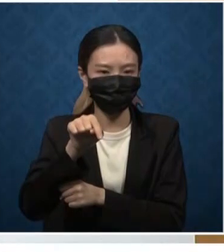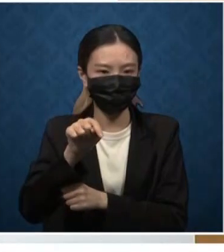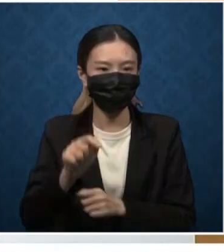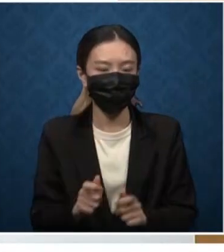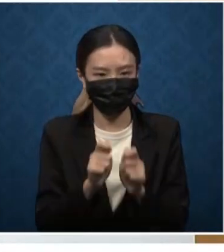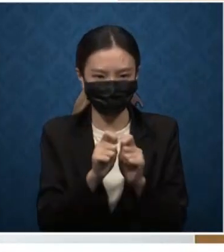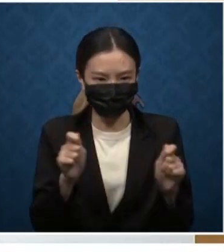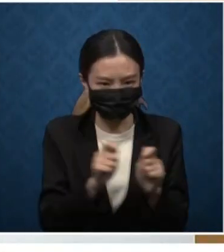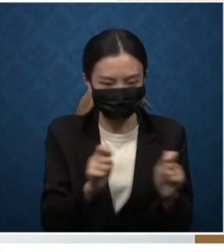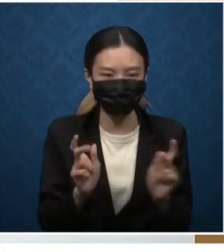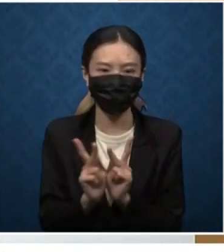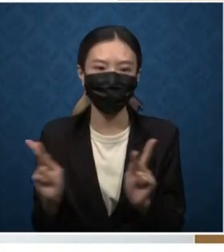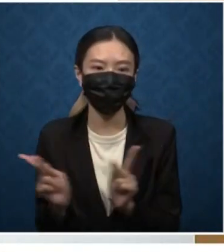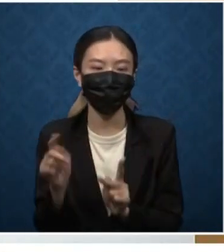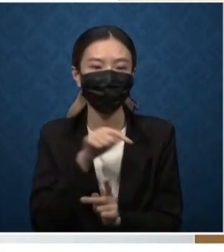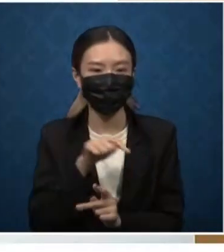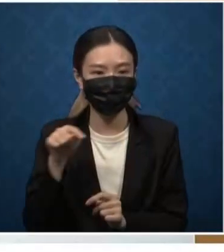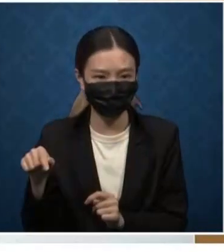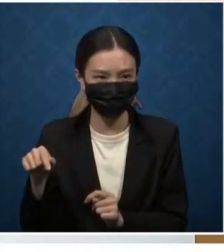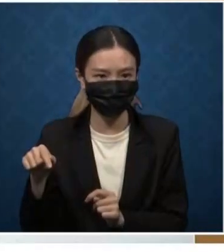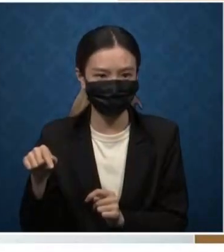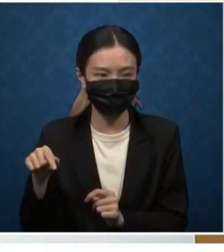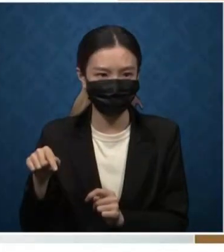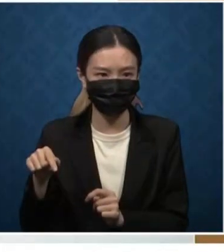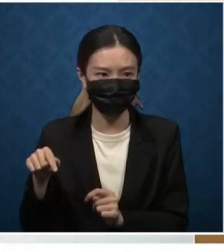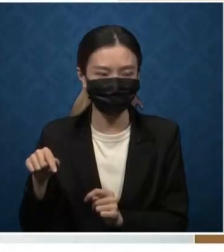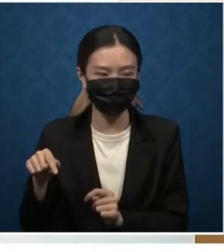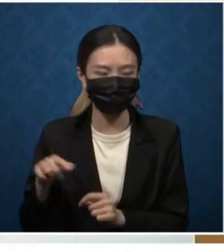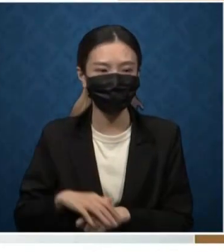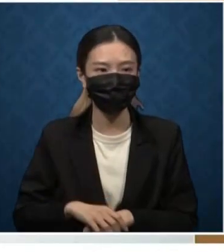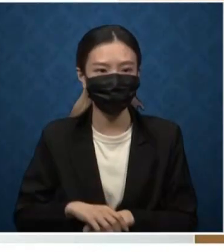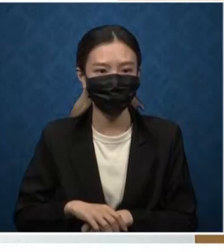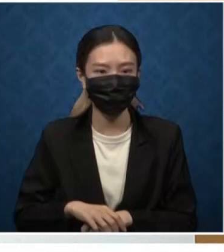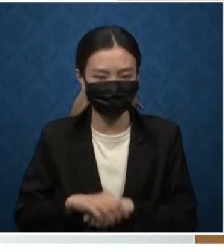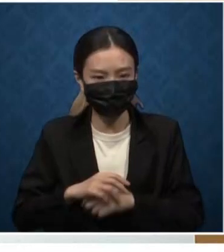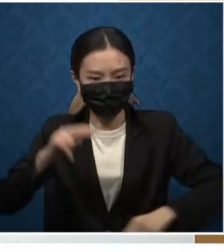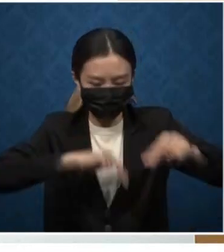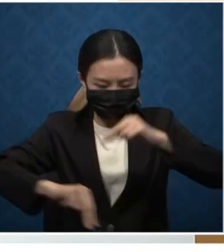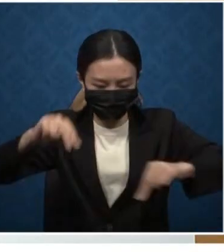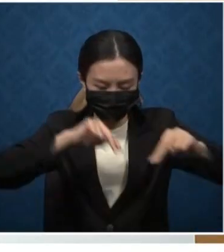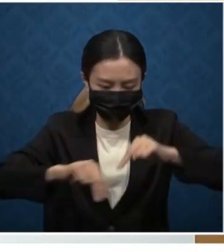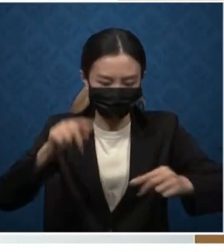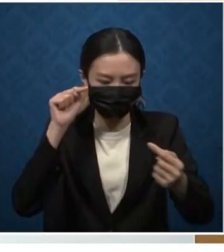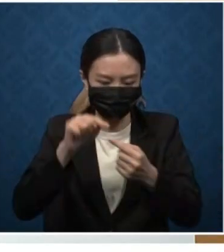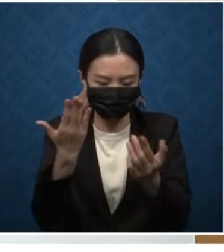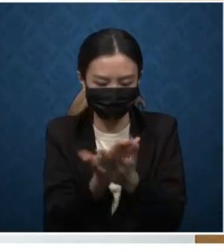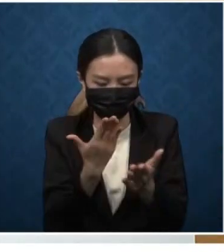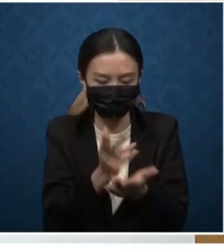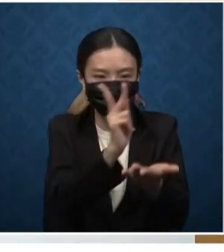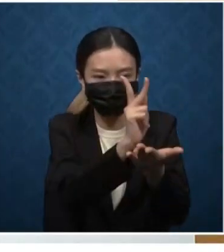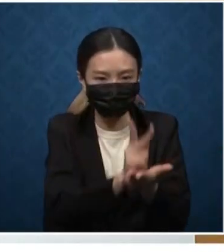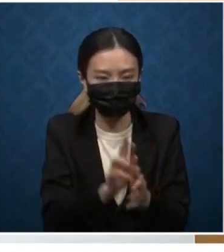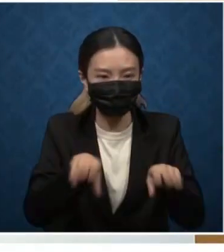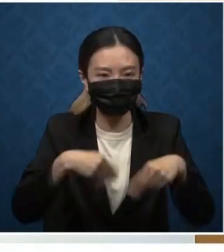นะครับการชำระเงินคืนกับอนุกรรมการกำกับสถานศึกษาซึ่งดูแลการให้กู้ยืมเงินกับสถานศึกษ